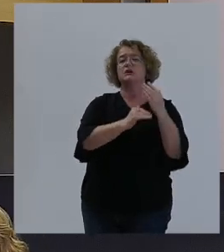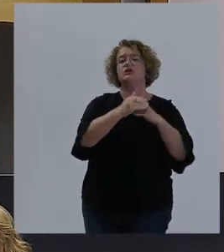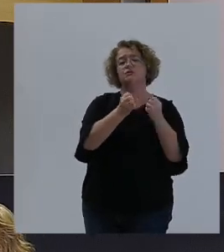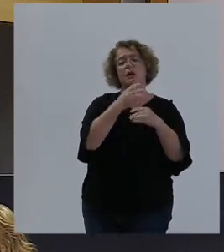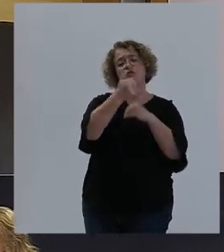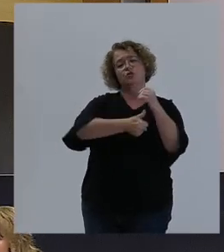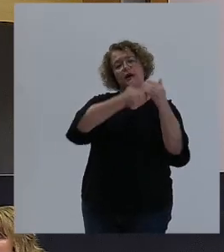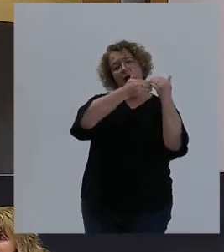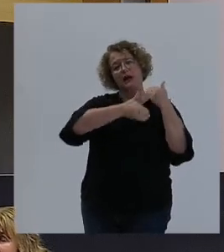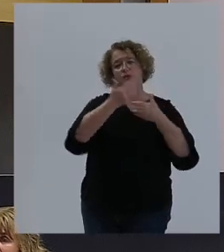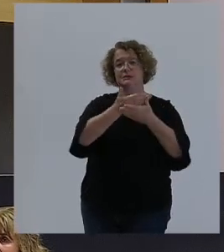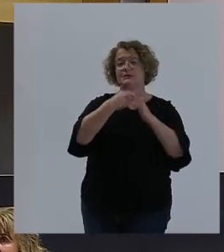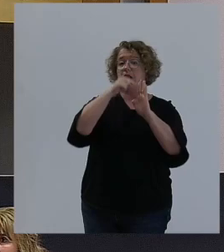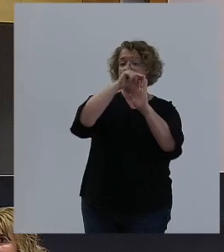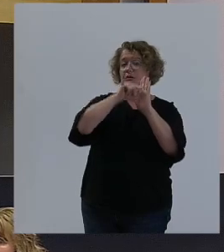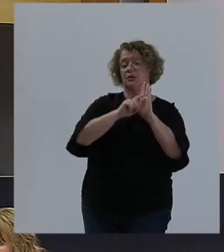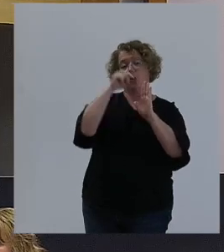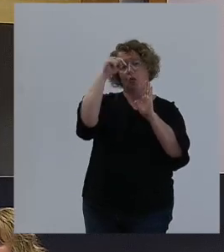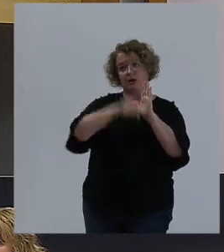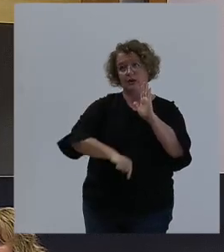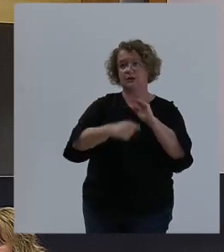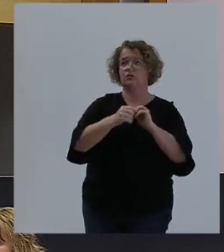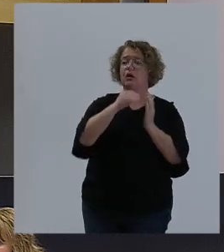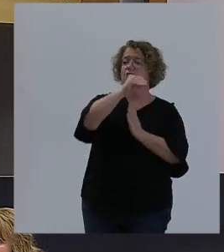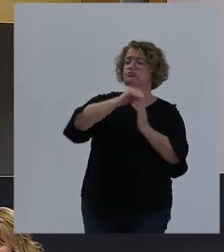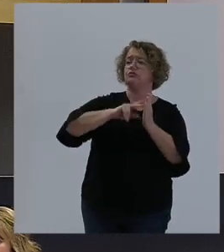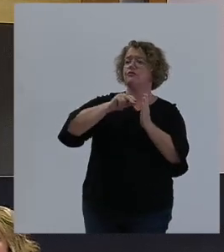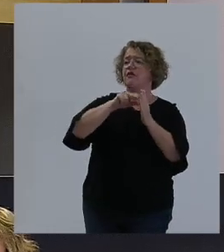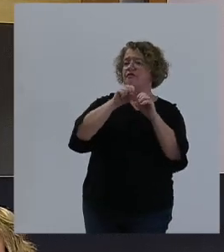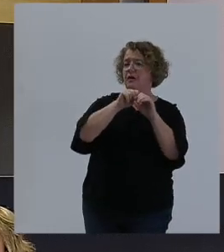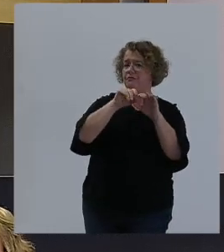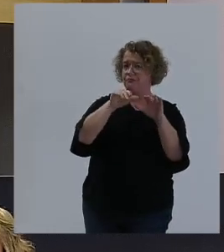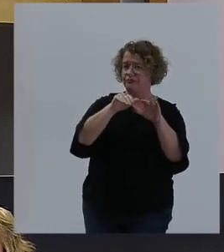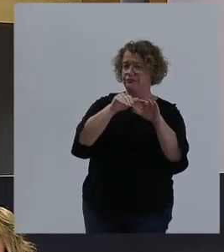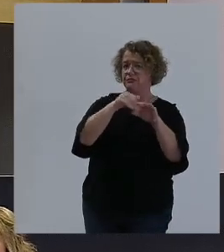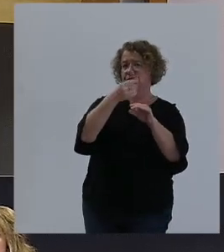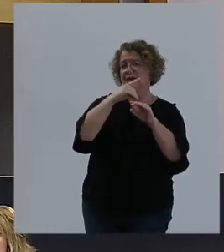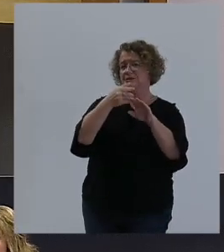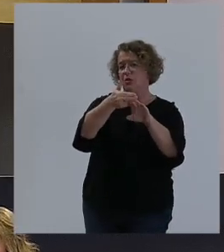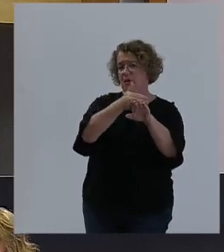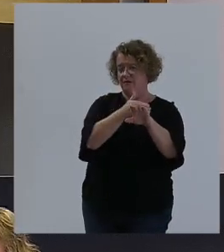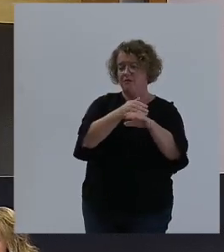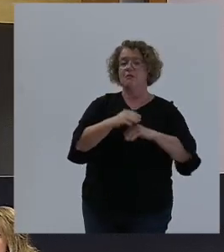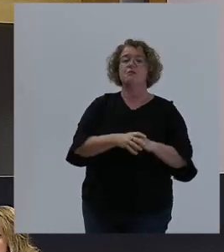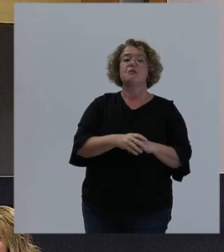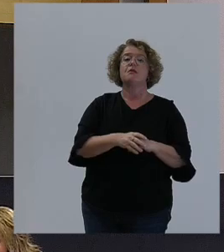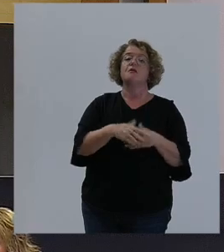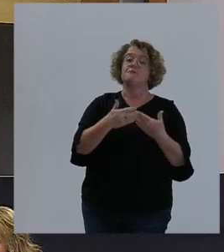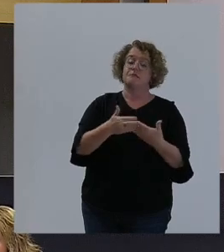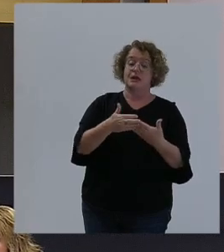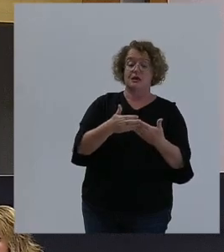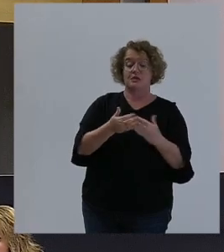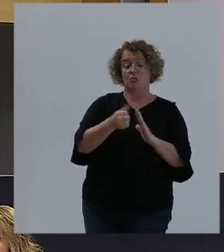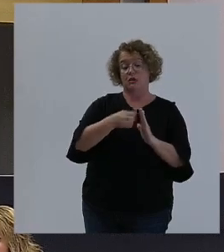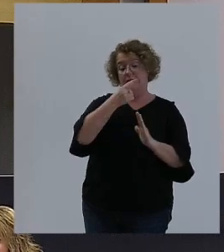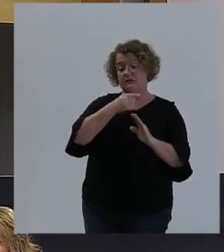qui est une obligation réglementaire, qui également va être rédigé d'ici la fin de l'année. Et l'objectif, c'est vraiment de déployer dans nos pratiques, au